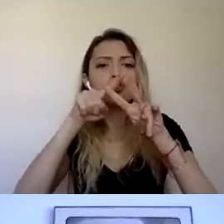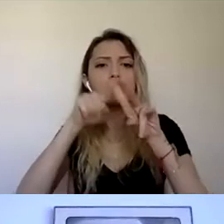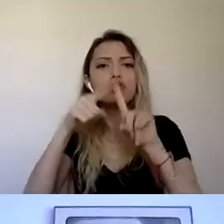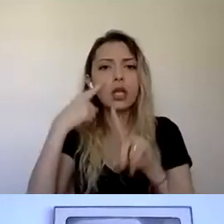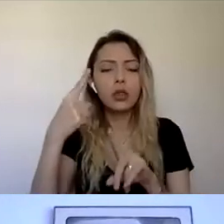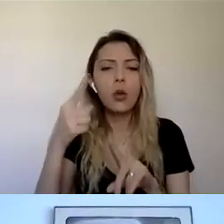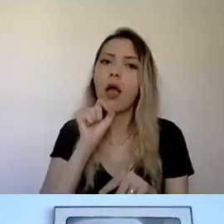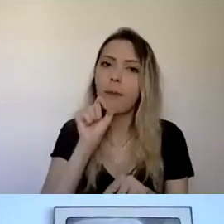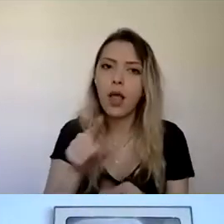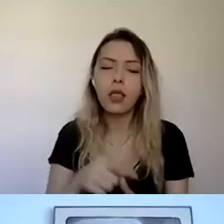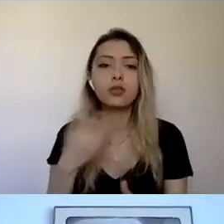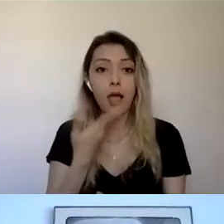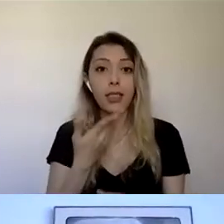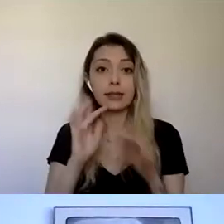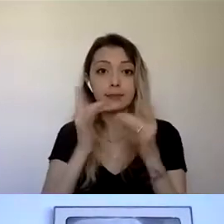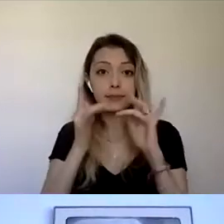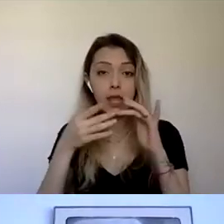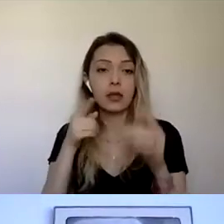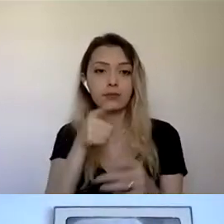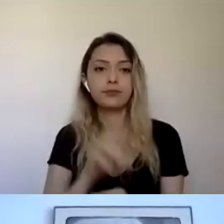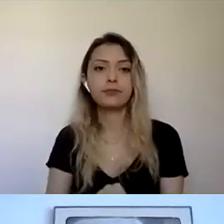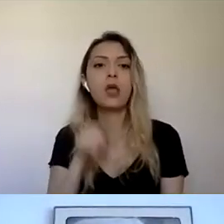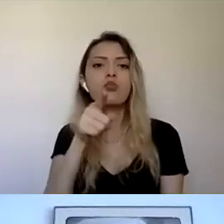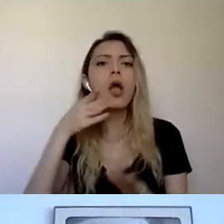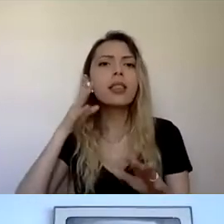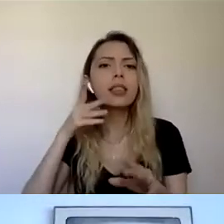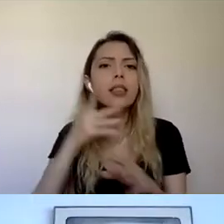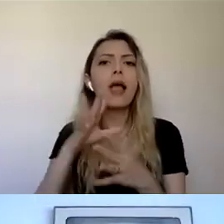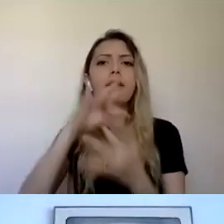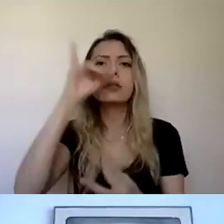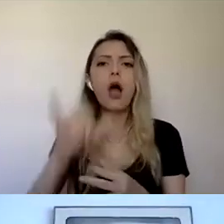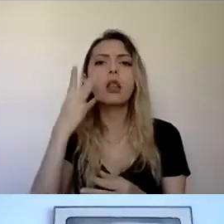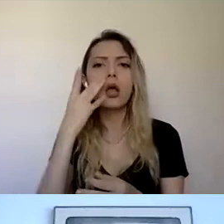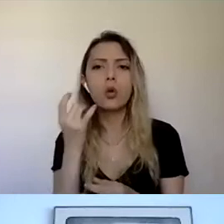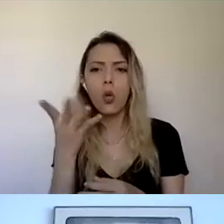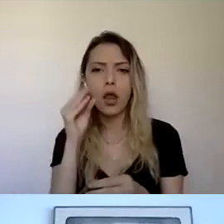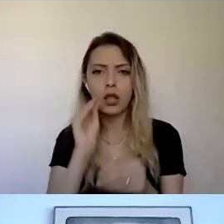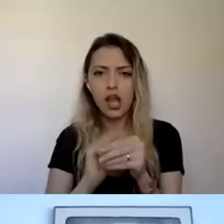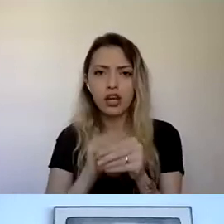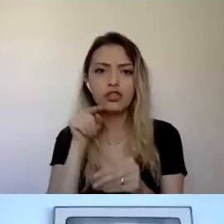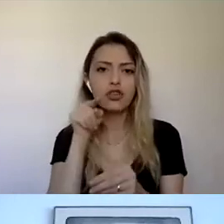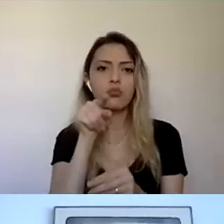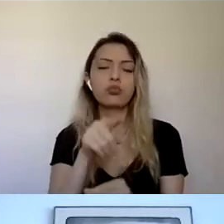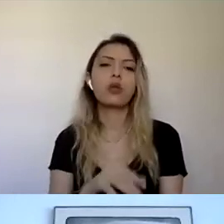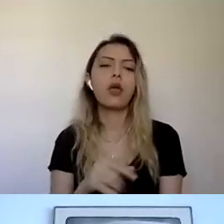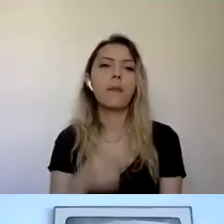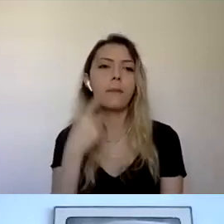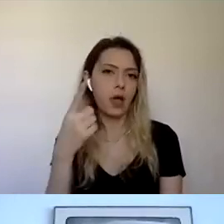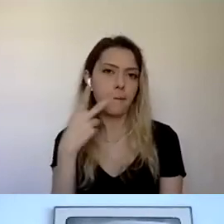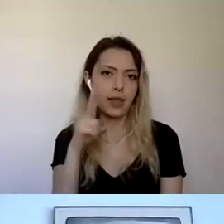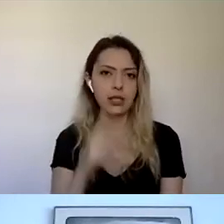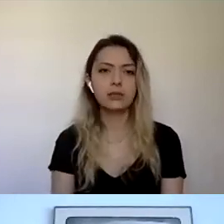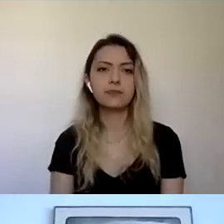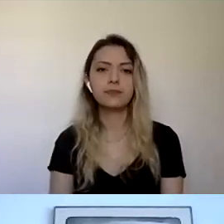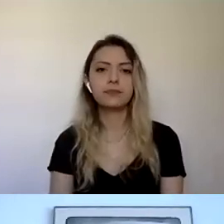hı. Bu bir doğrudan insan hakları göstergeleriyle alakalı. Sizin evet, paylaştığınız